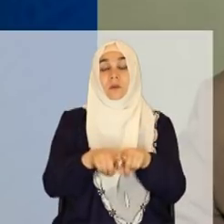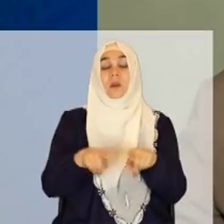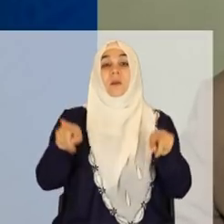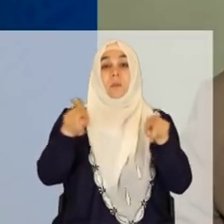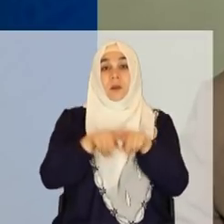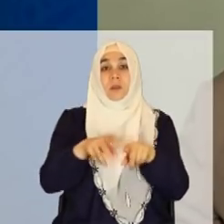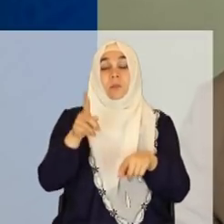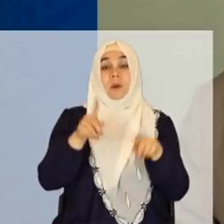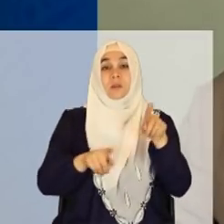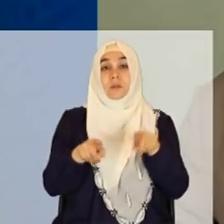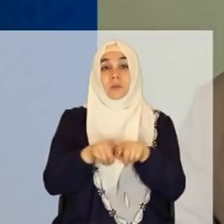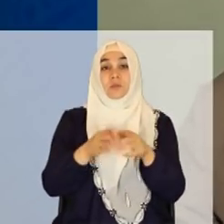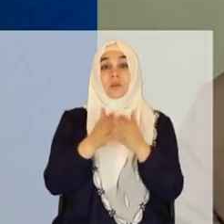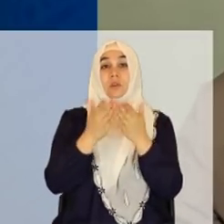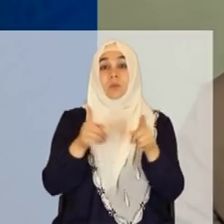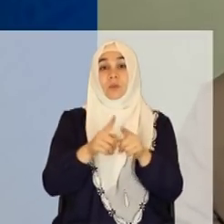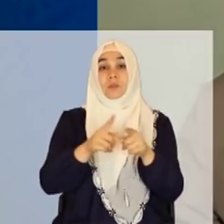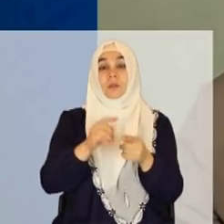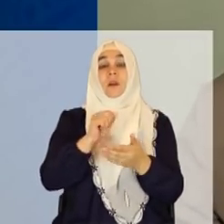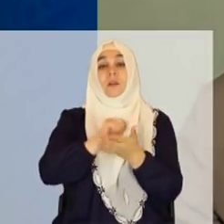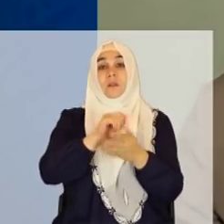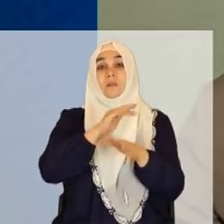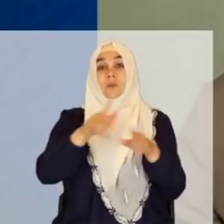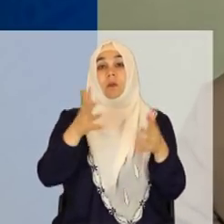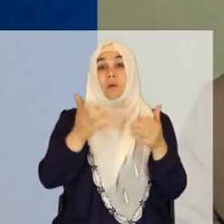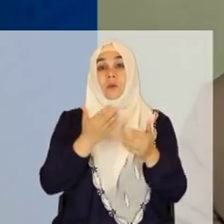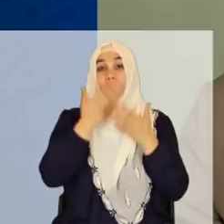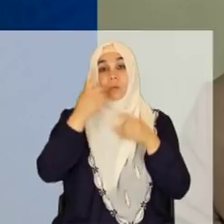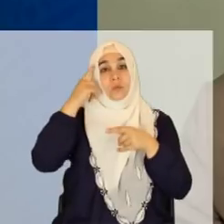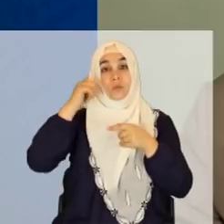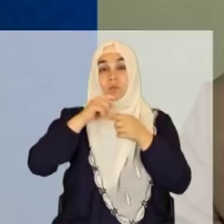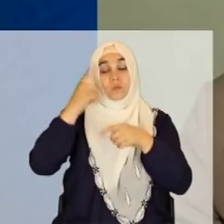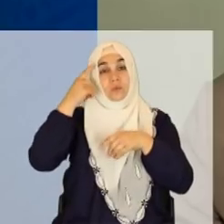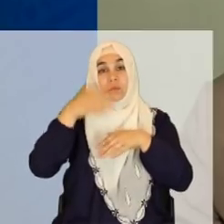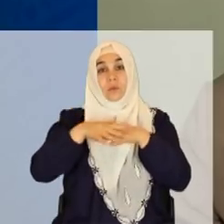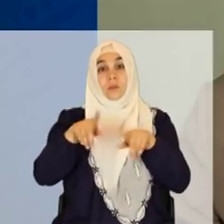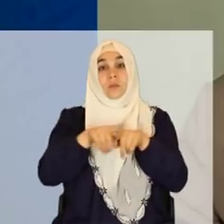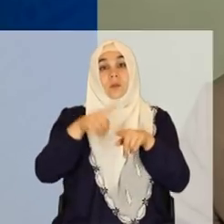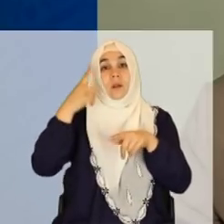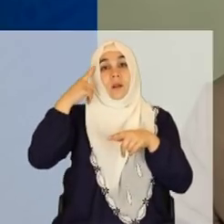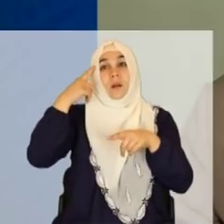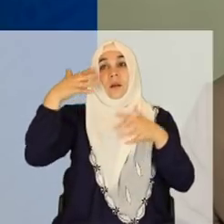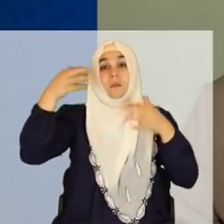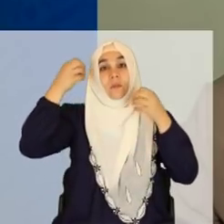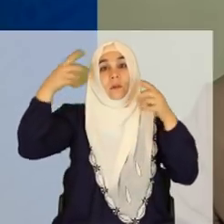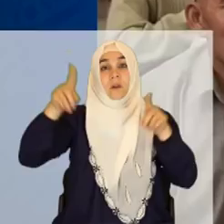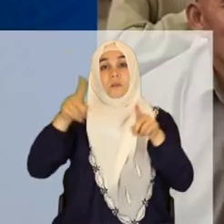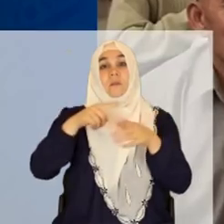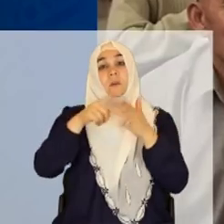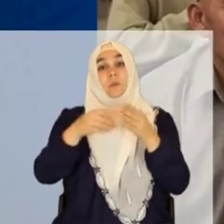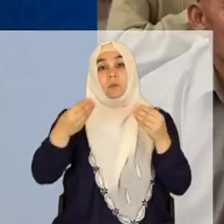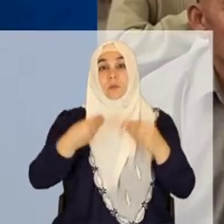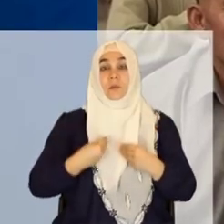Shuning uchun ba'zi bir kitoblarda hozir chiqyapti, odamlarimiz o'qib tushunolmasdan xayollari har tarafga ketib savol